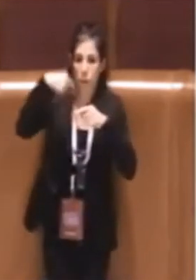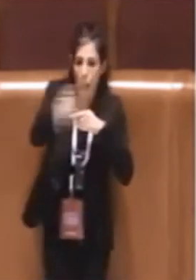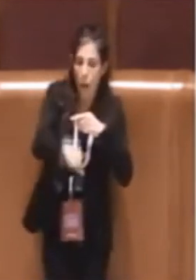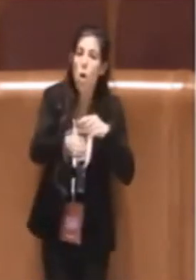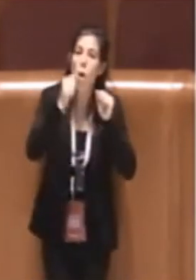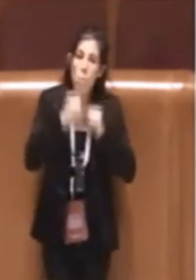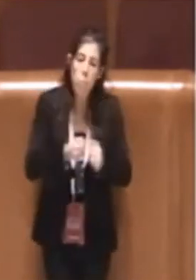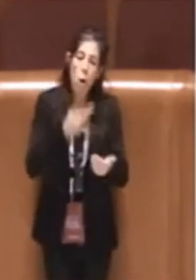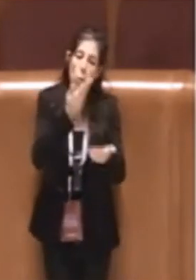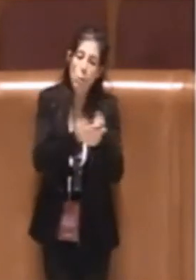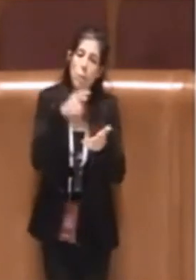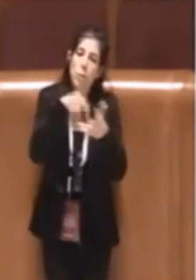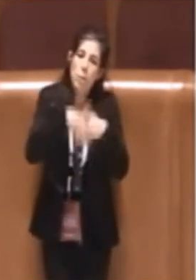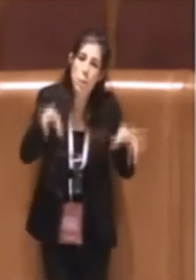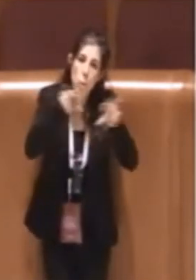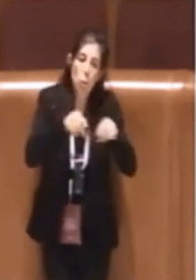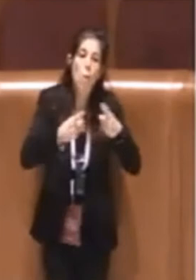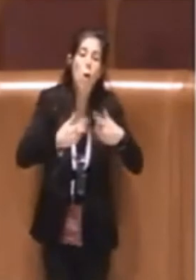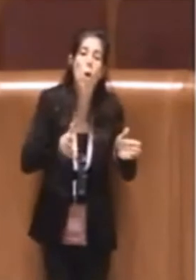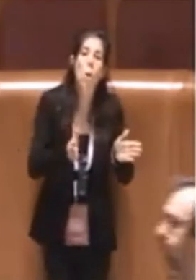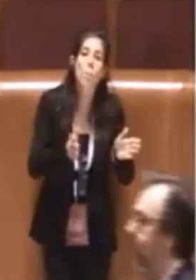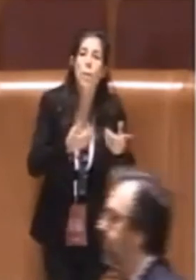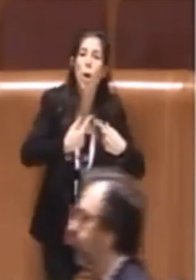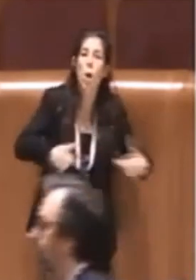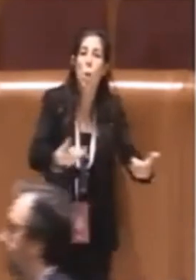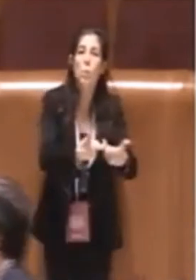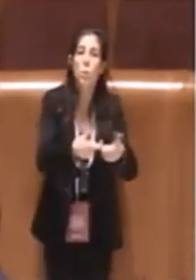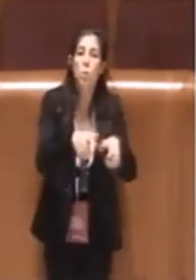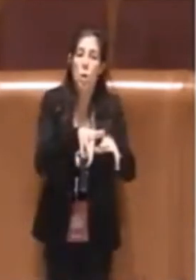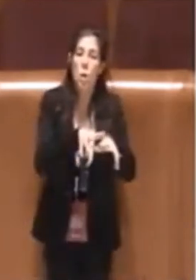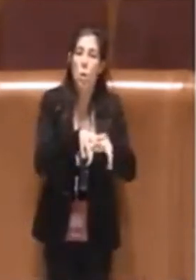in commissione urbanistica. Mi prendo l'impegno